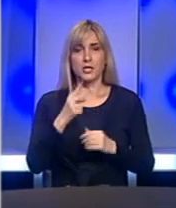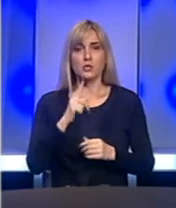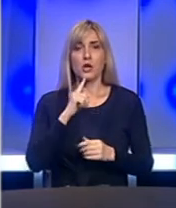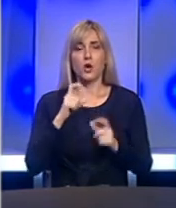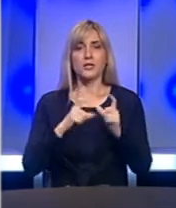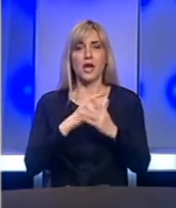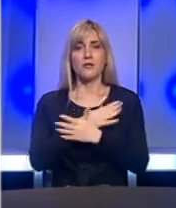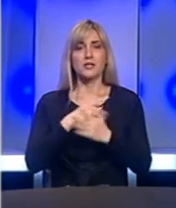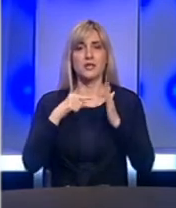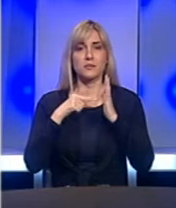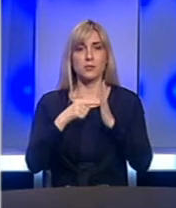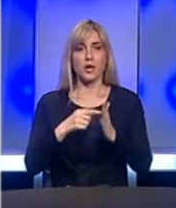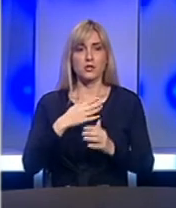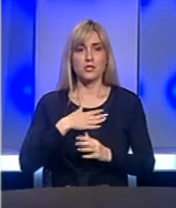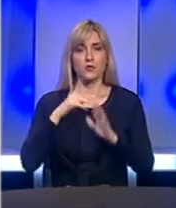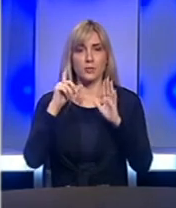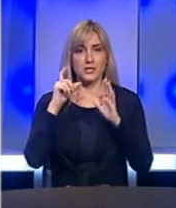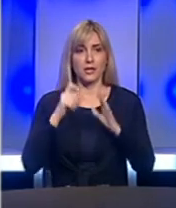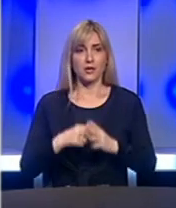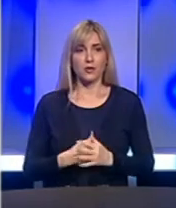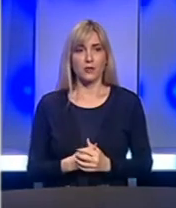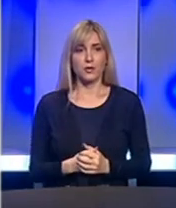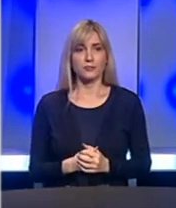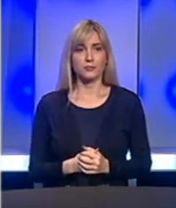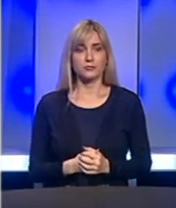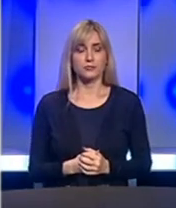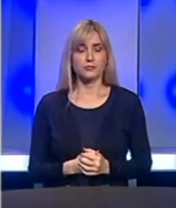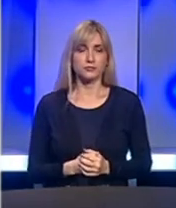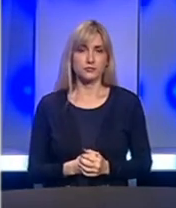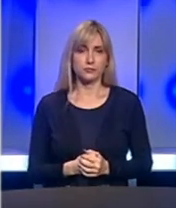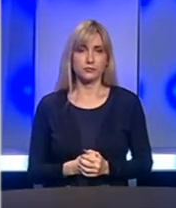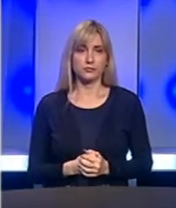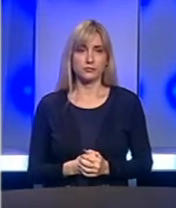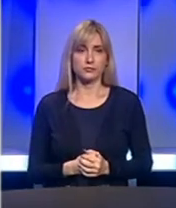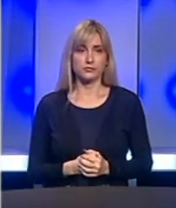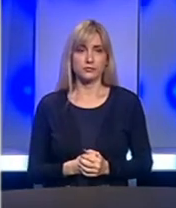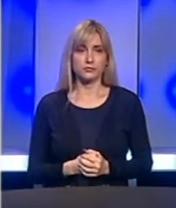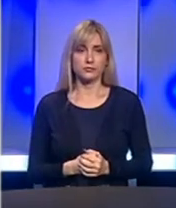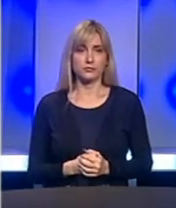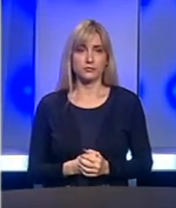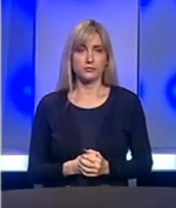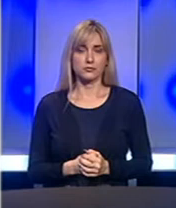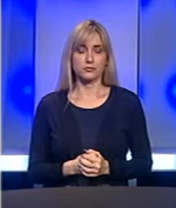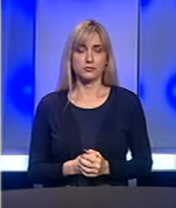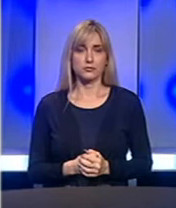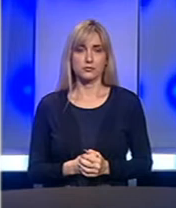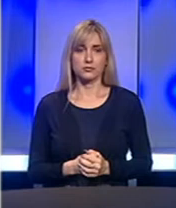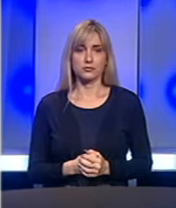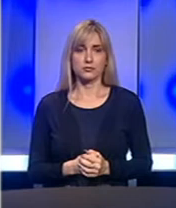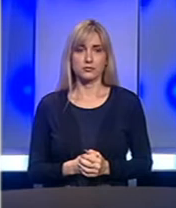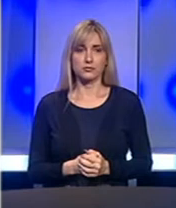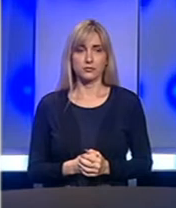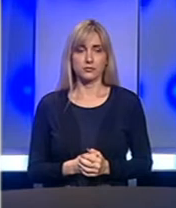prikazuje na svojim slikama. Ovo mjesto, bola, neprebola, bit će domaćin ciklusu Safita Zeca